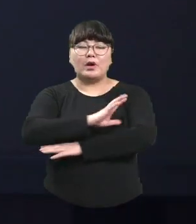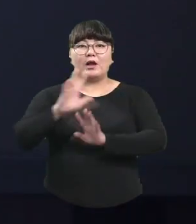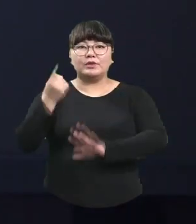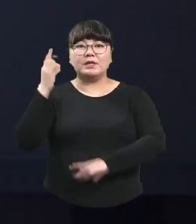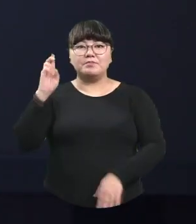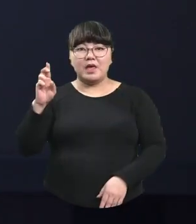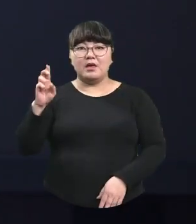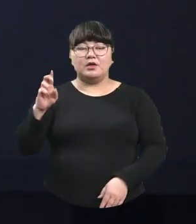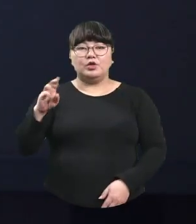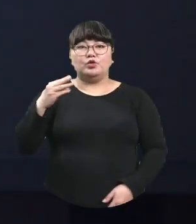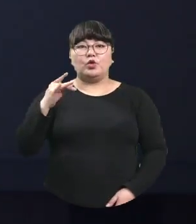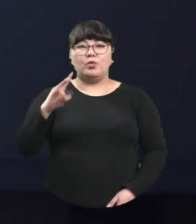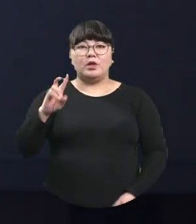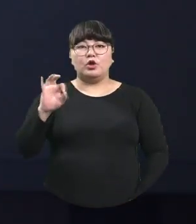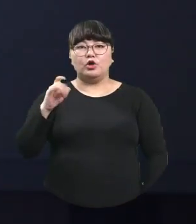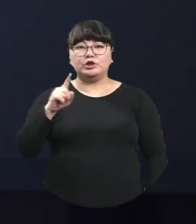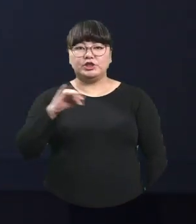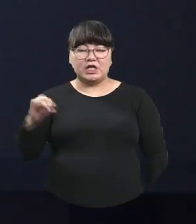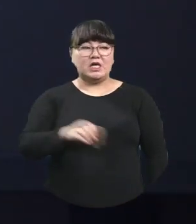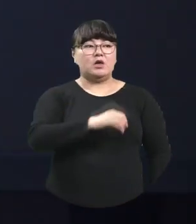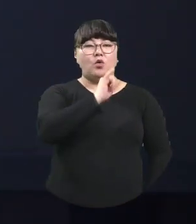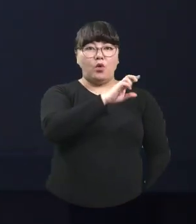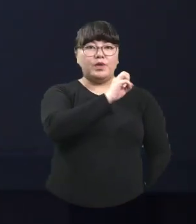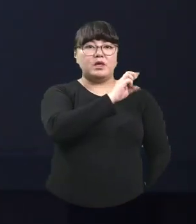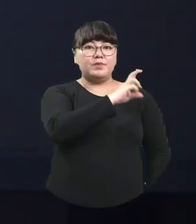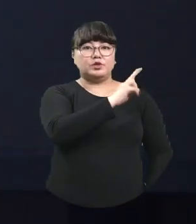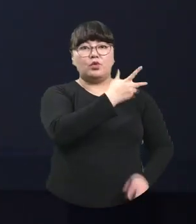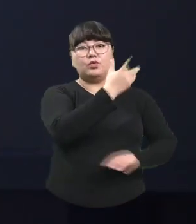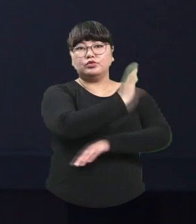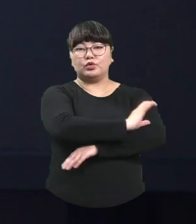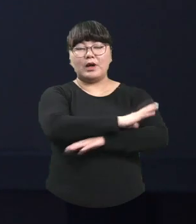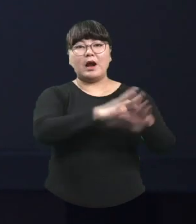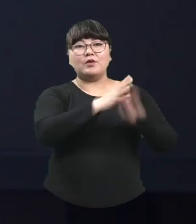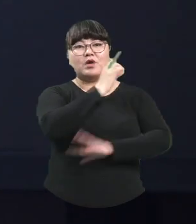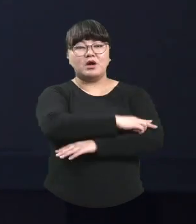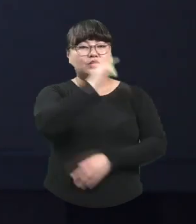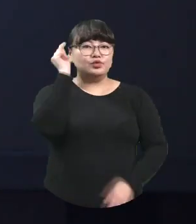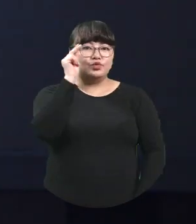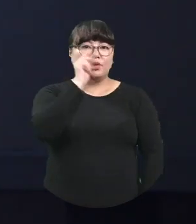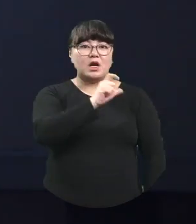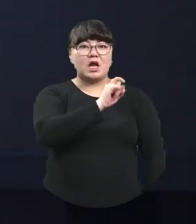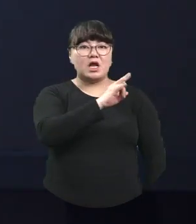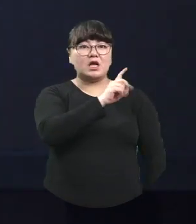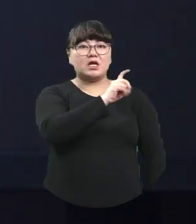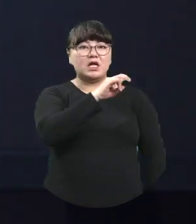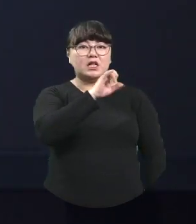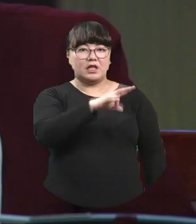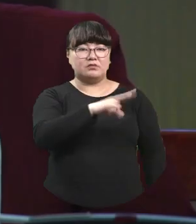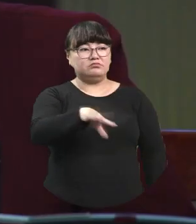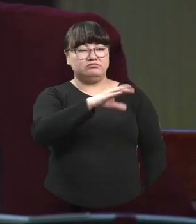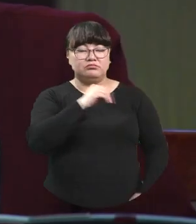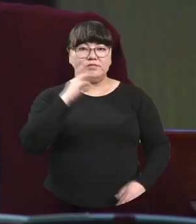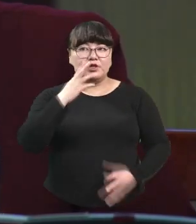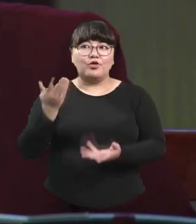сургуулийн 11-ийн Б ангийн сурагч Түмэн Үлзий, нийслэлийн ерөнхий боловсролын 23-р сургуулийн 10-р ангийн сурагч Инхрийлэн нарын